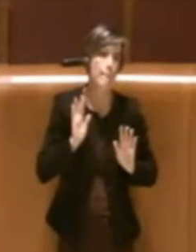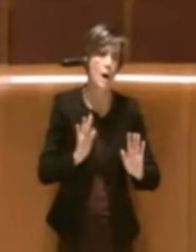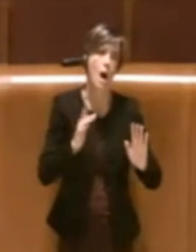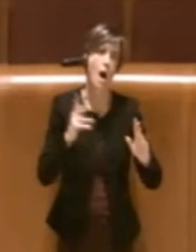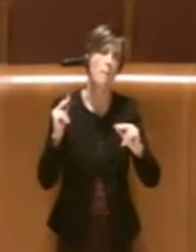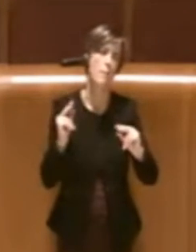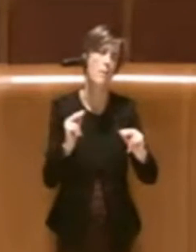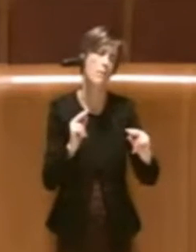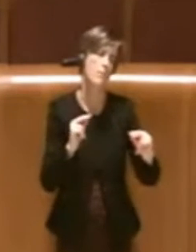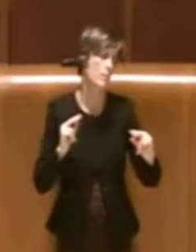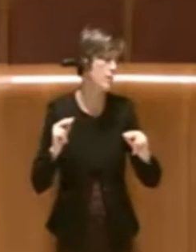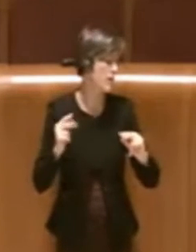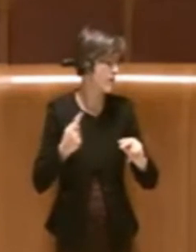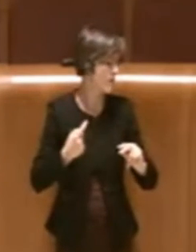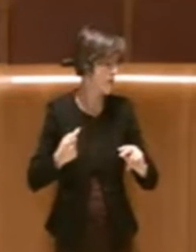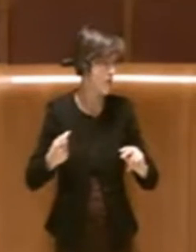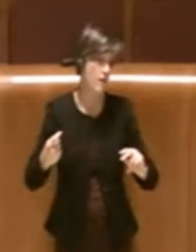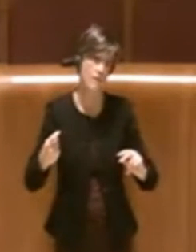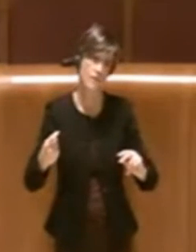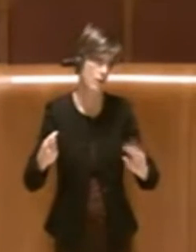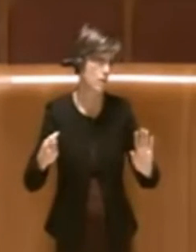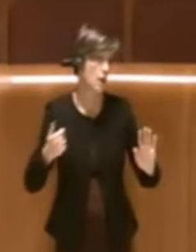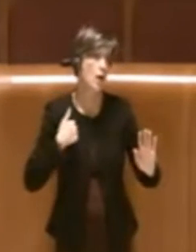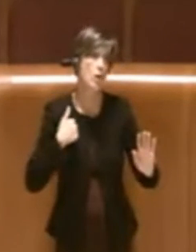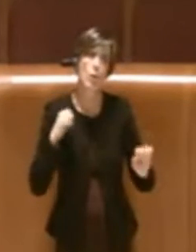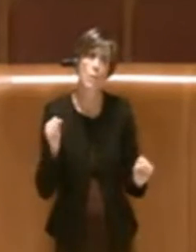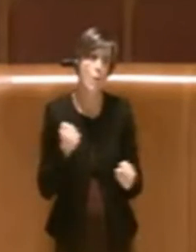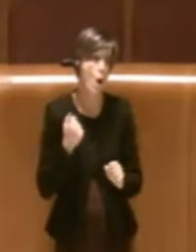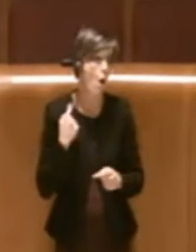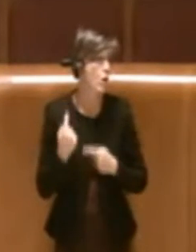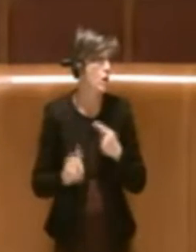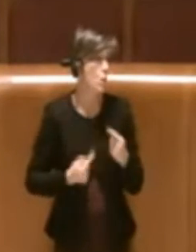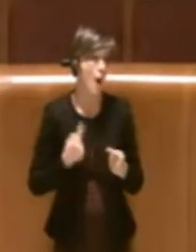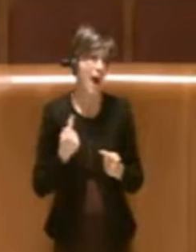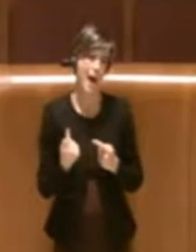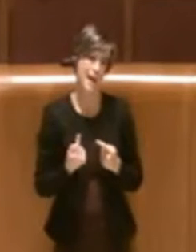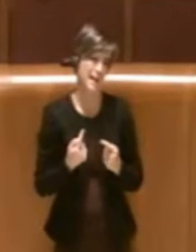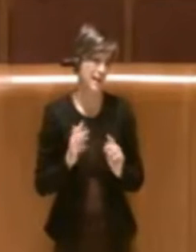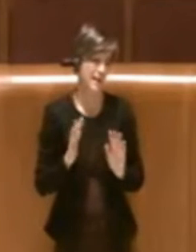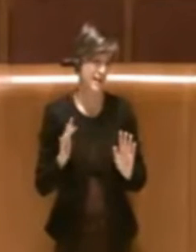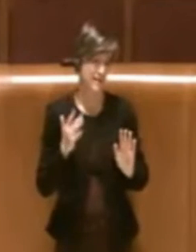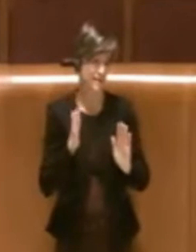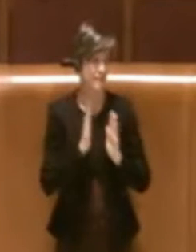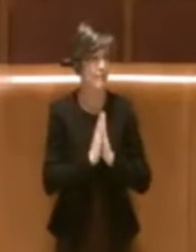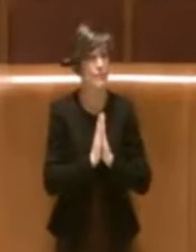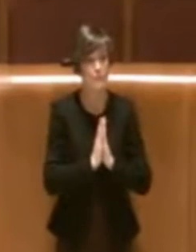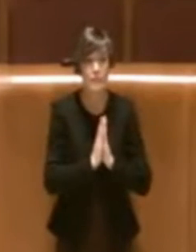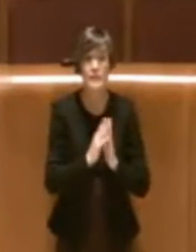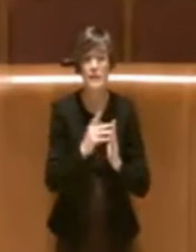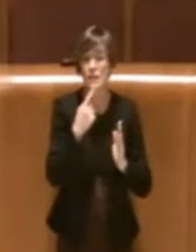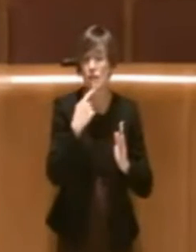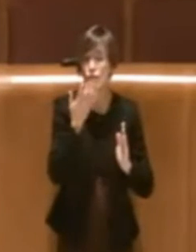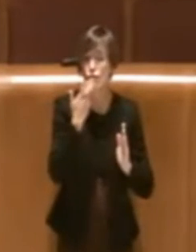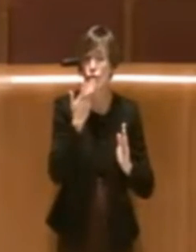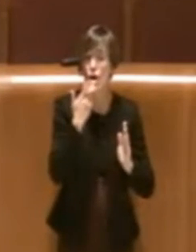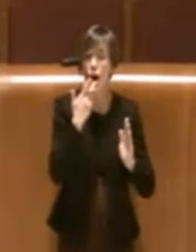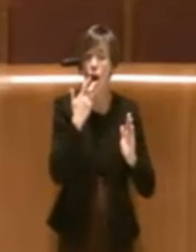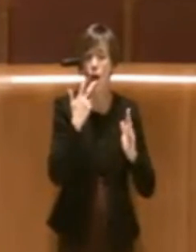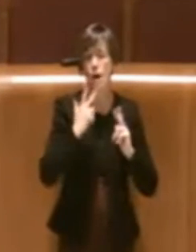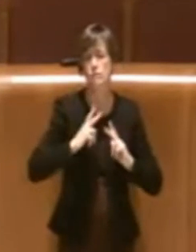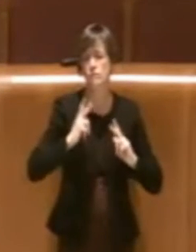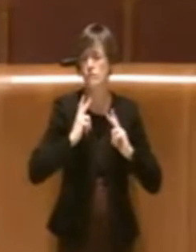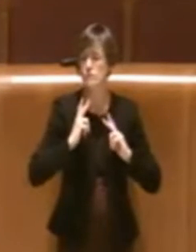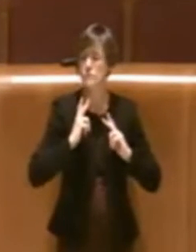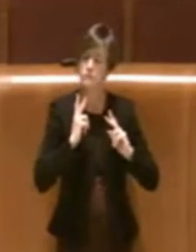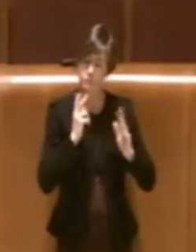vocio continuo, io così non posso continuare la seduta, per cui vi chiedo cortesemente, chi vuole stare tranquillamente è il